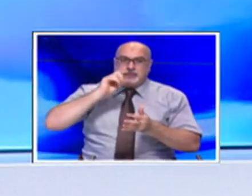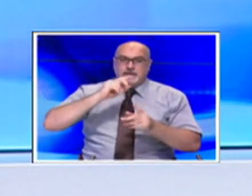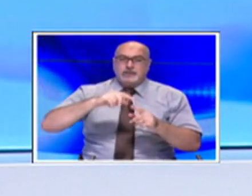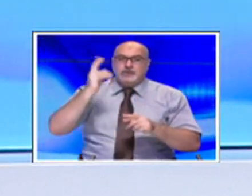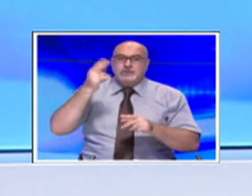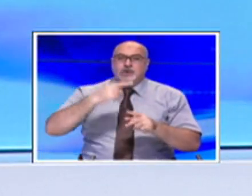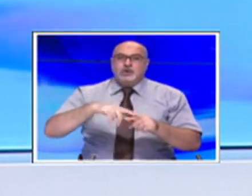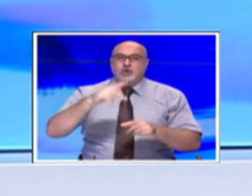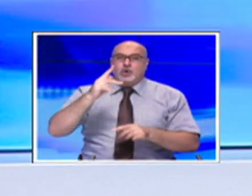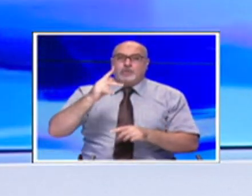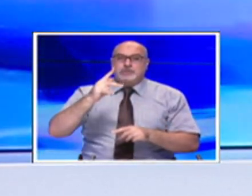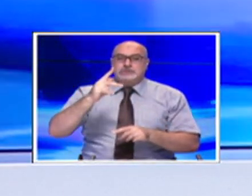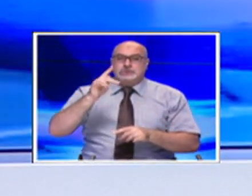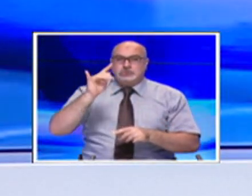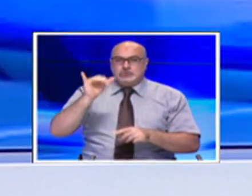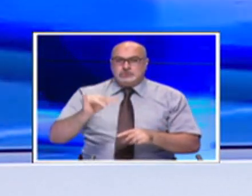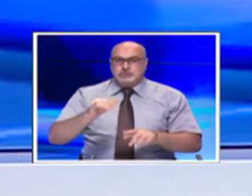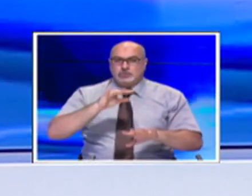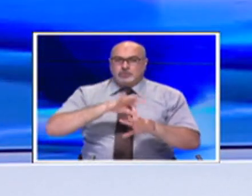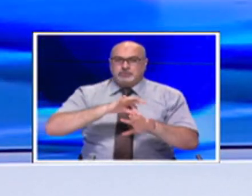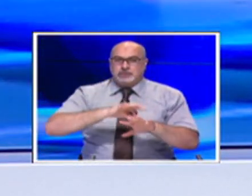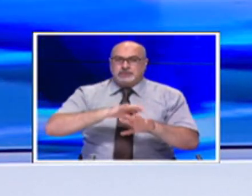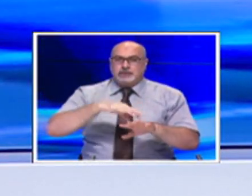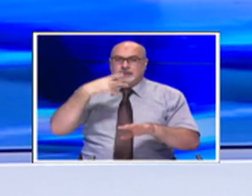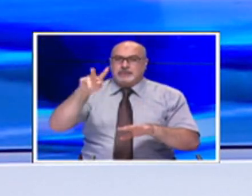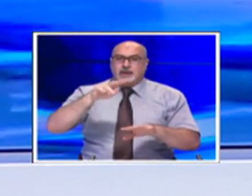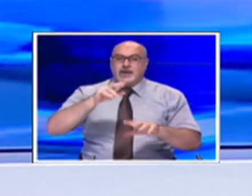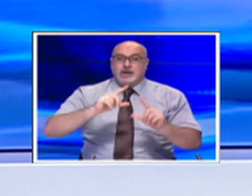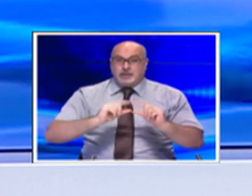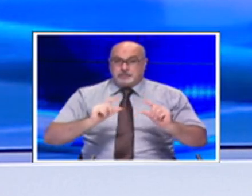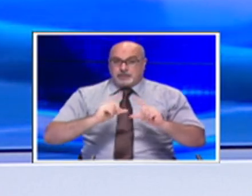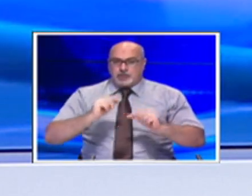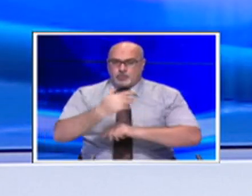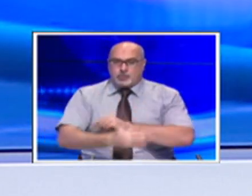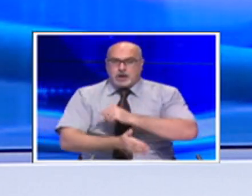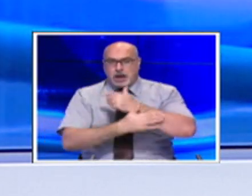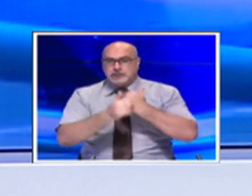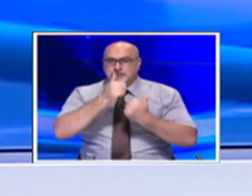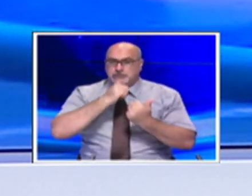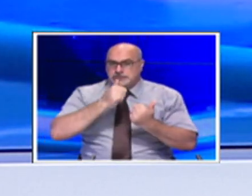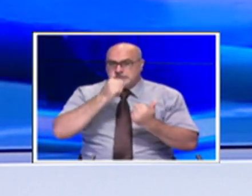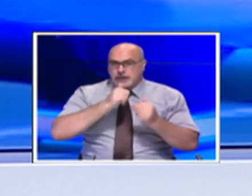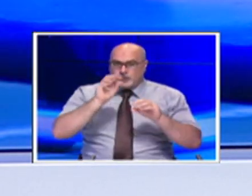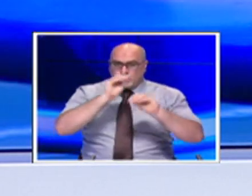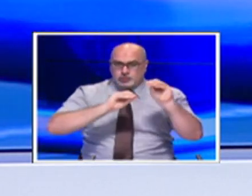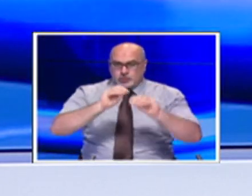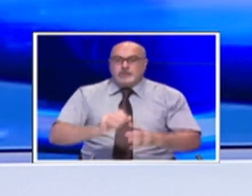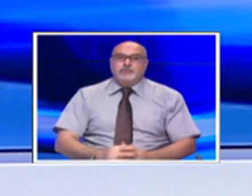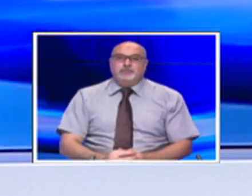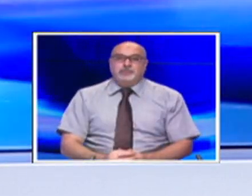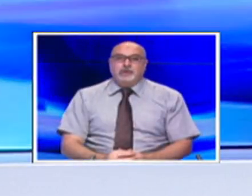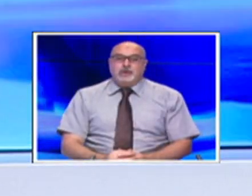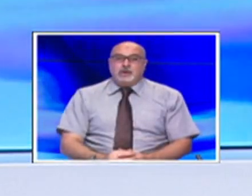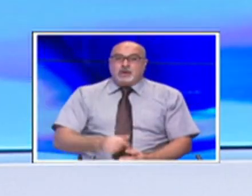لجامعة القديس يوسف ومستشفى المنظر الجميل ببيروت في إغاثة المصابين وعلاجهم، وهو ما